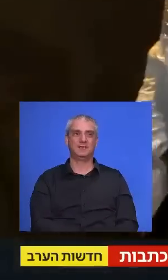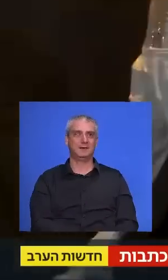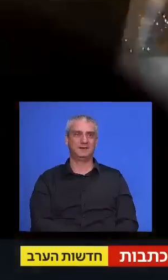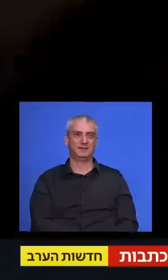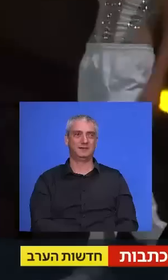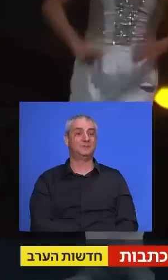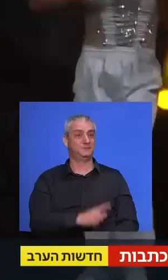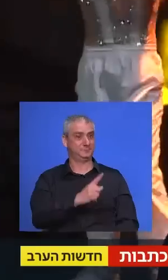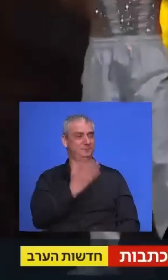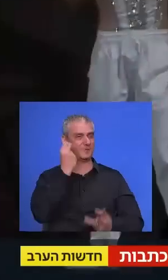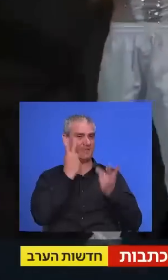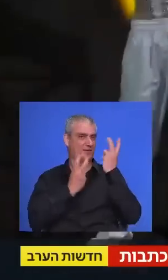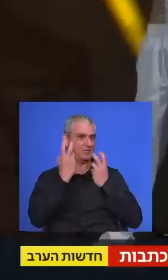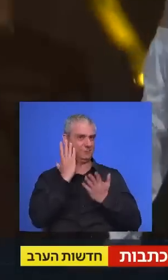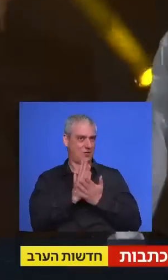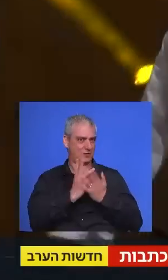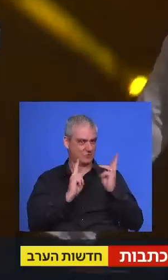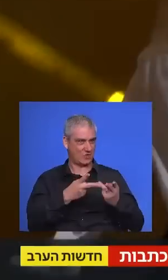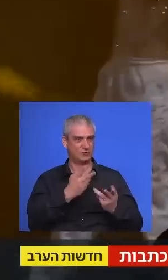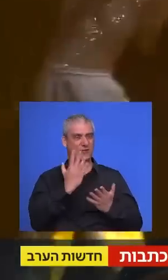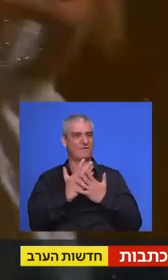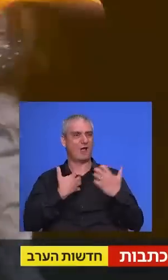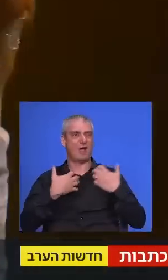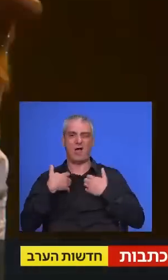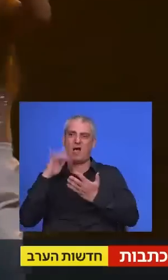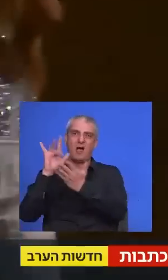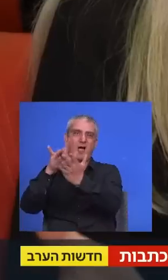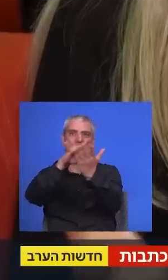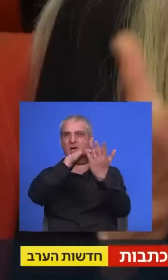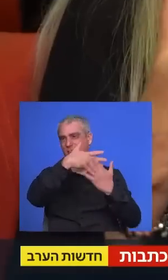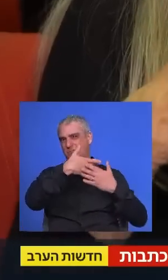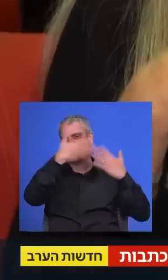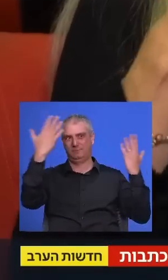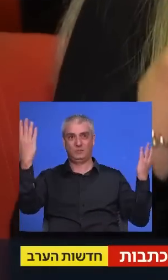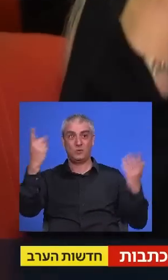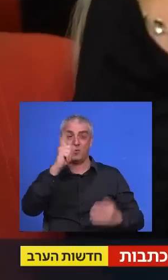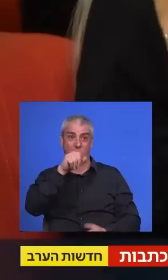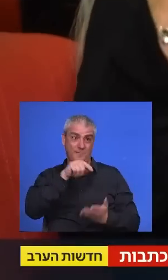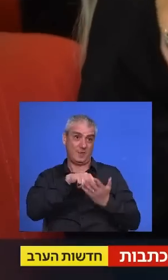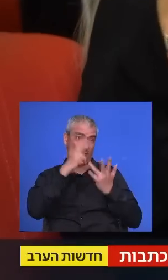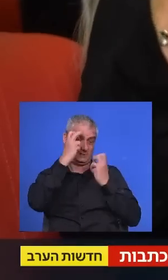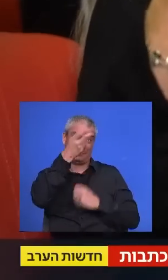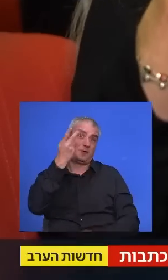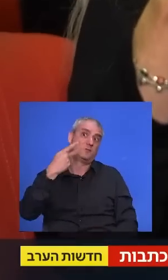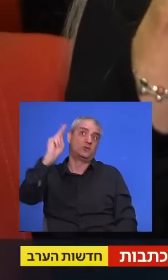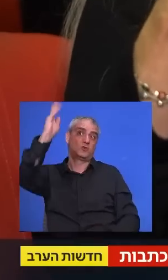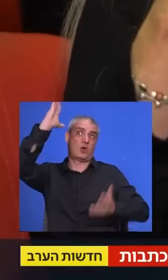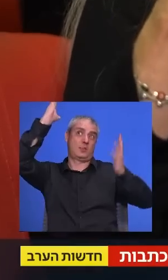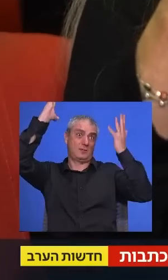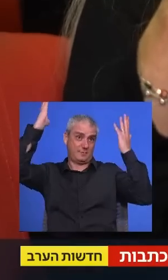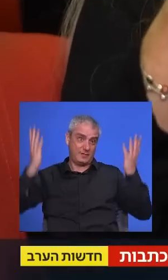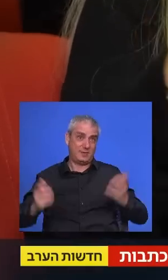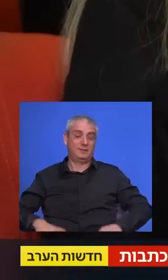היא מלאת ניסיון, היא כבר הופיעה בבמות גדולות. אולי בגלל זה מצפים ממנה ליותר